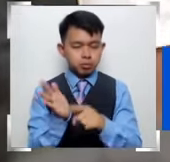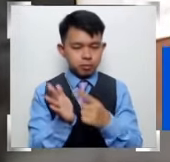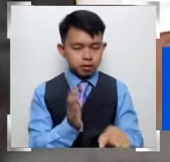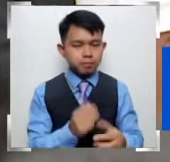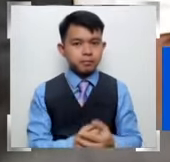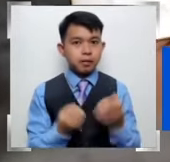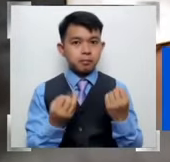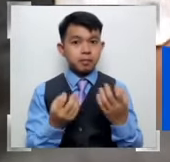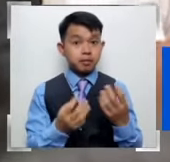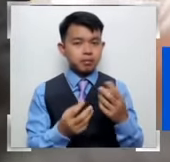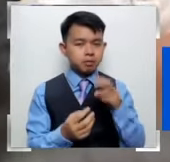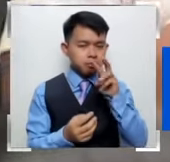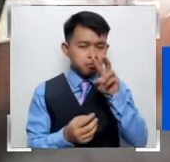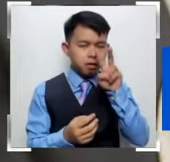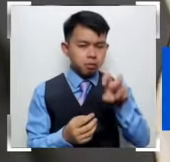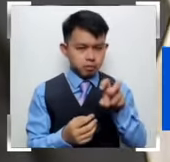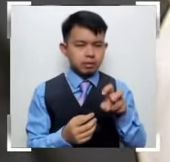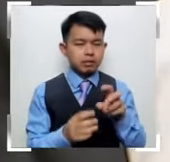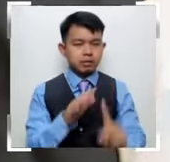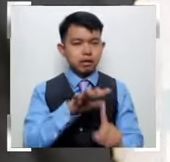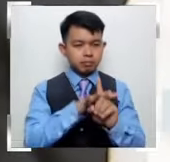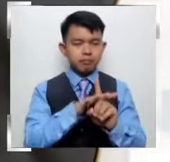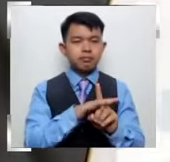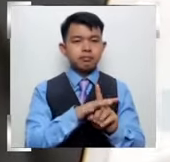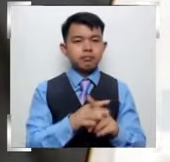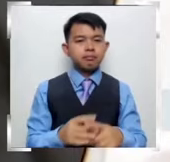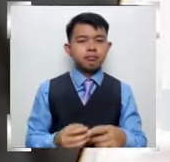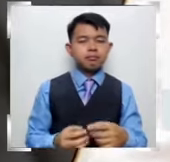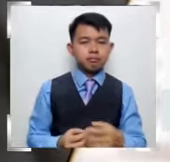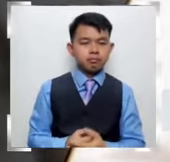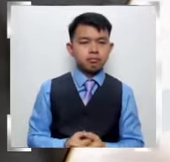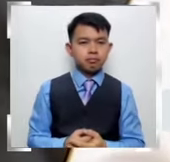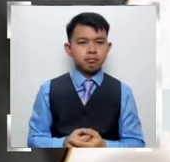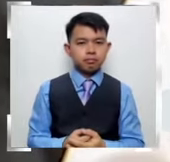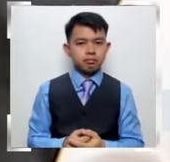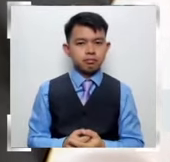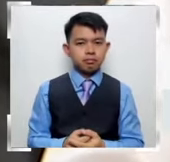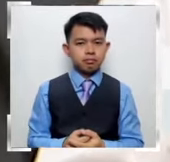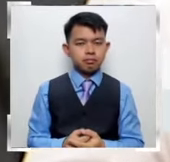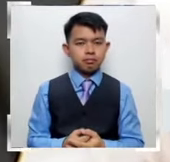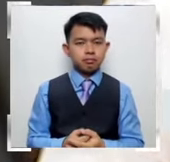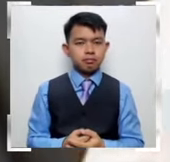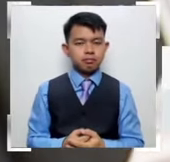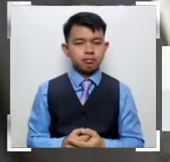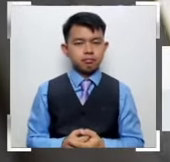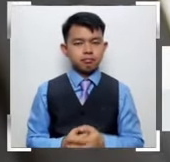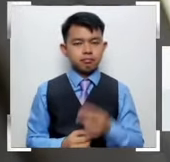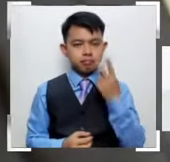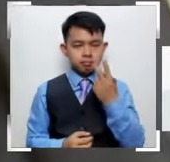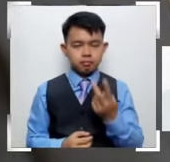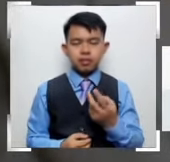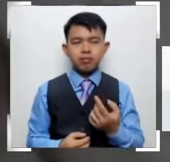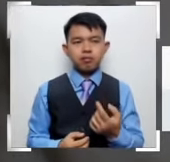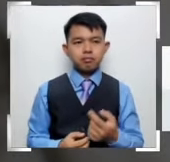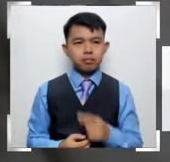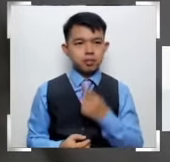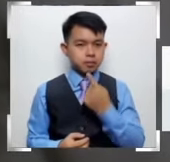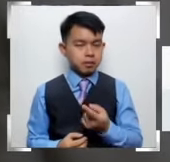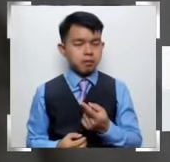no? Na nagsasabi na ilang mga kapulisan doon ay tumayo pa na